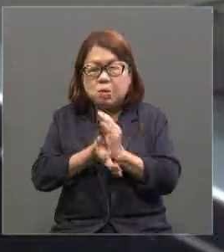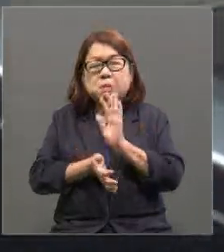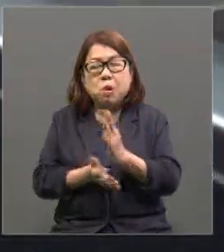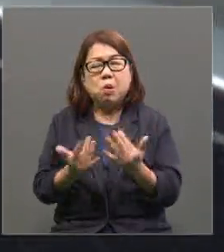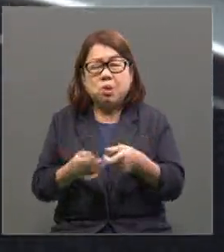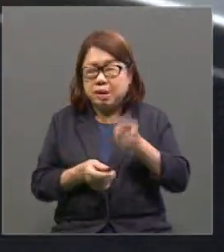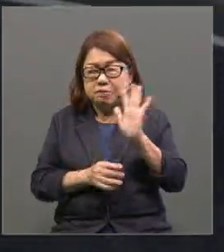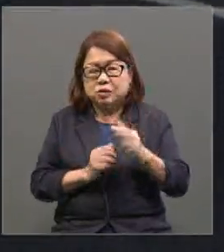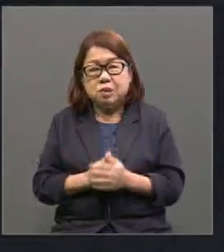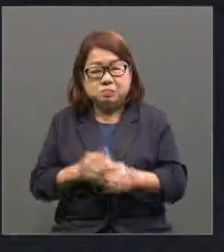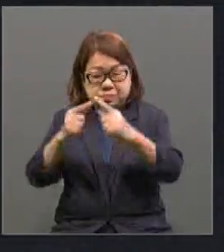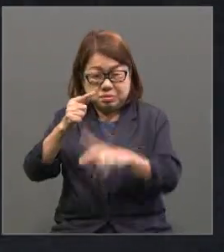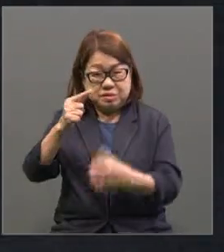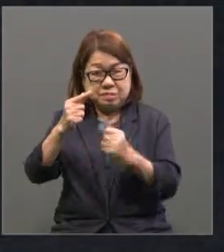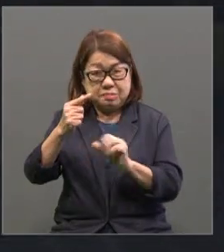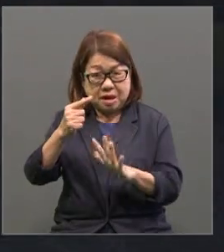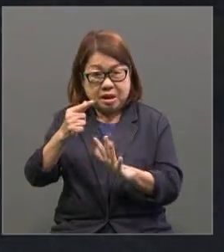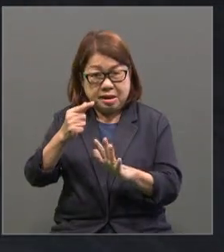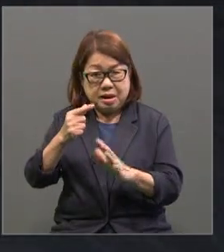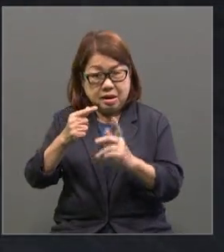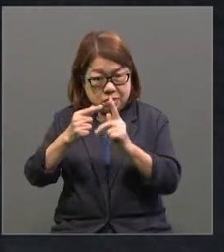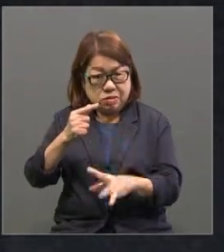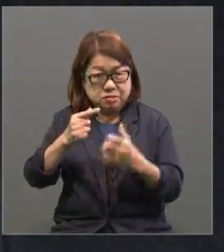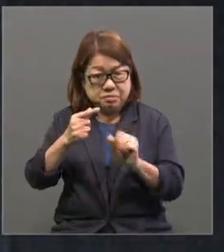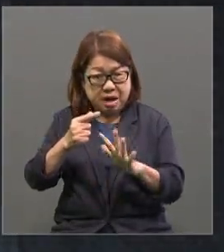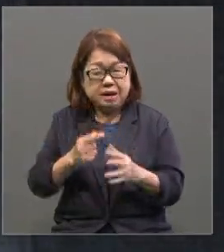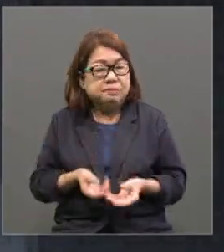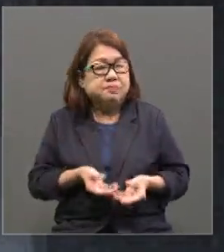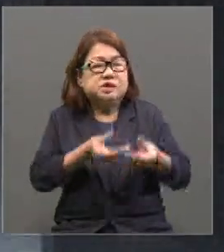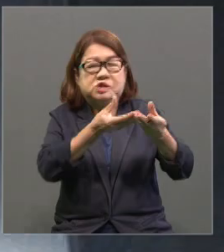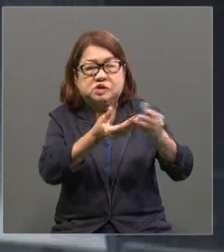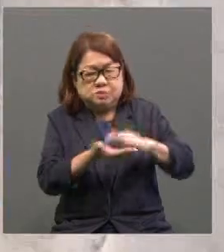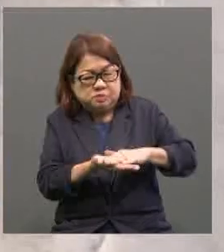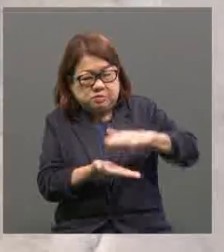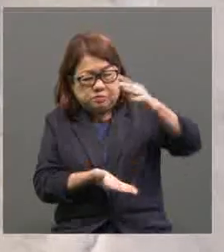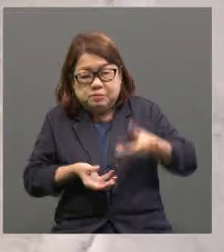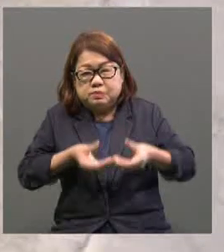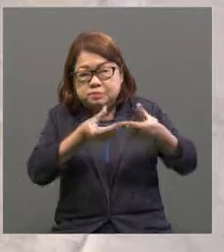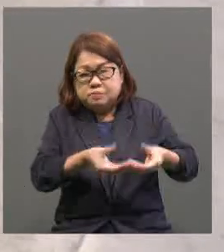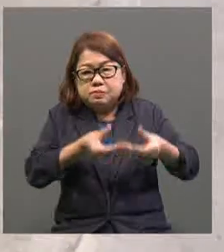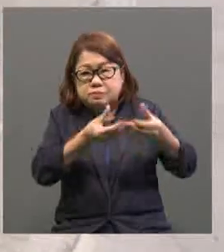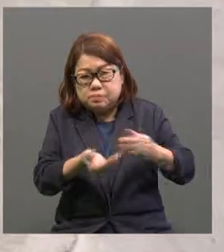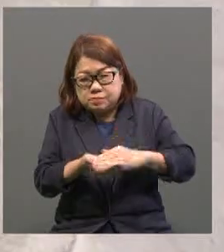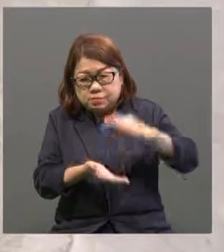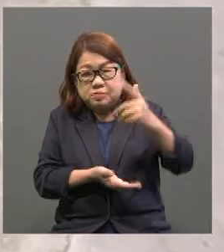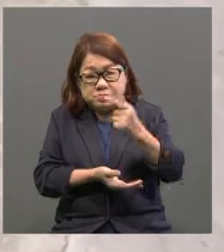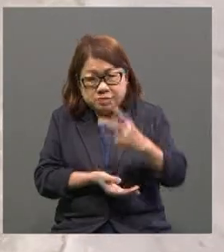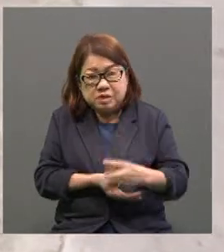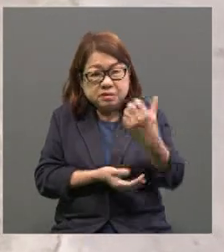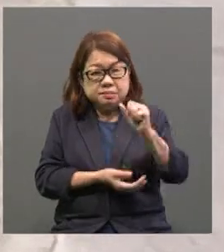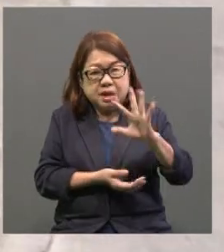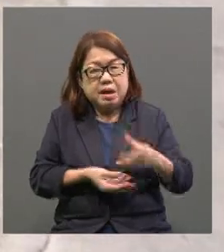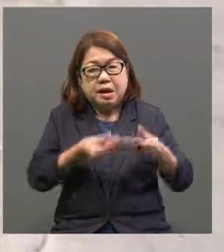ง15คดีเลยนะไม่ใช่คดีคุณก้อยอย่างเดียวนะครับสัปดาห์หน้าพร้อมส่งสำนวนคดีครบทั้ง15คดีไปให้อัยการพิจารณ